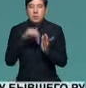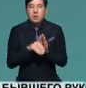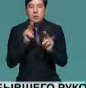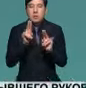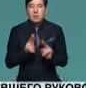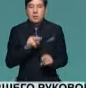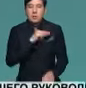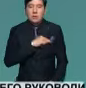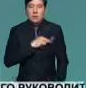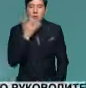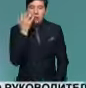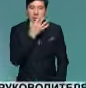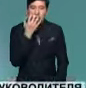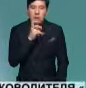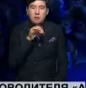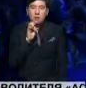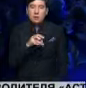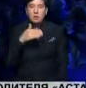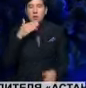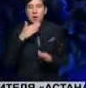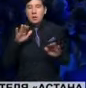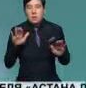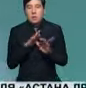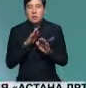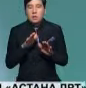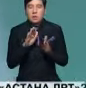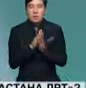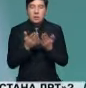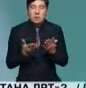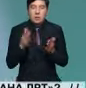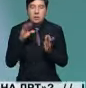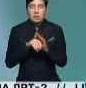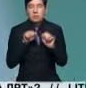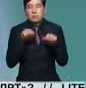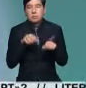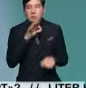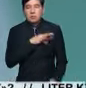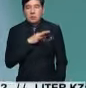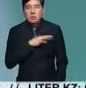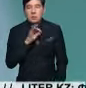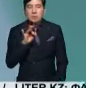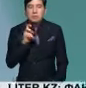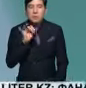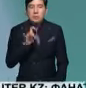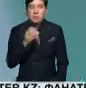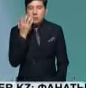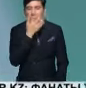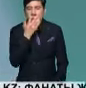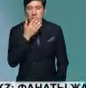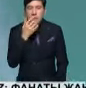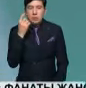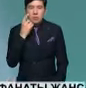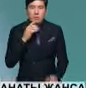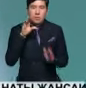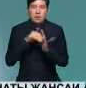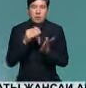работы с незрячими в классе академического вокала». Этой книгой и пособием могут пользоваться слабовидящие, незрячие, а также обычные